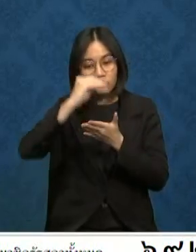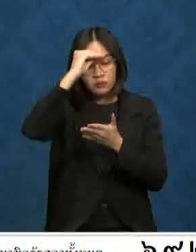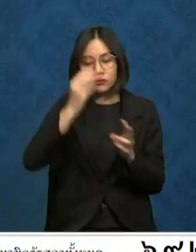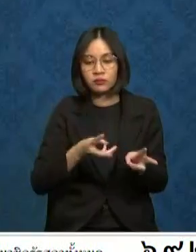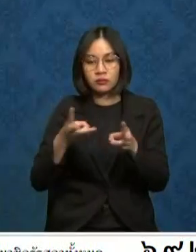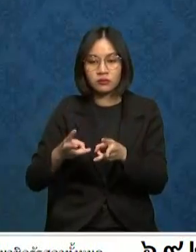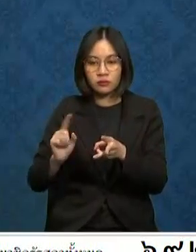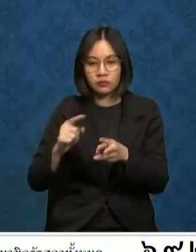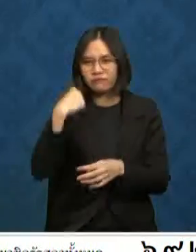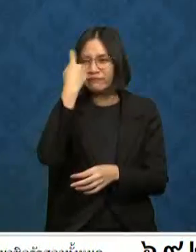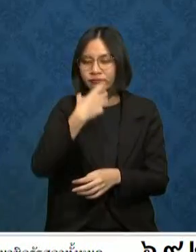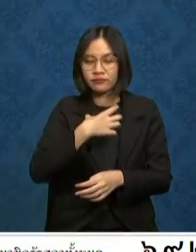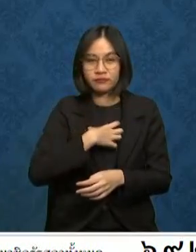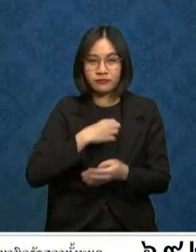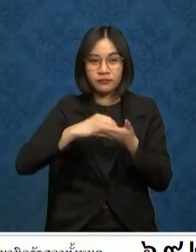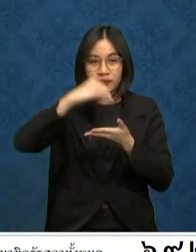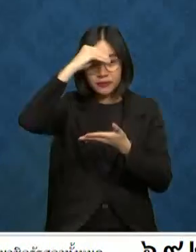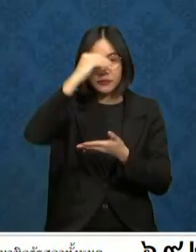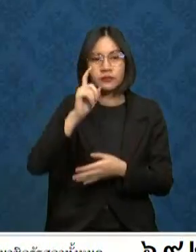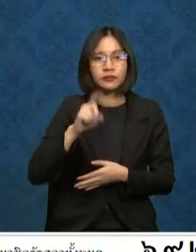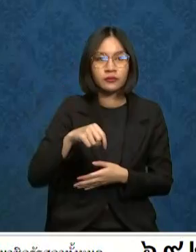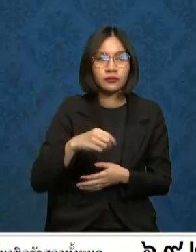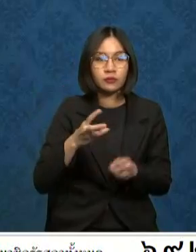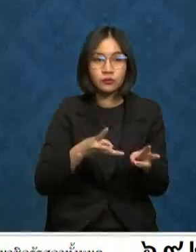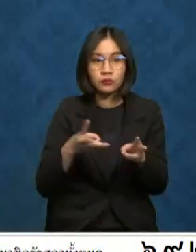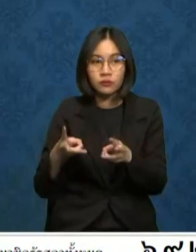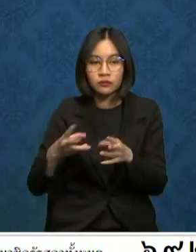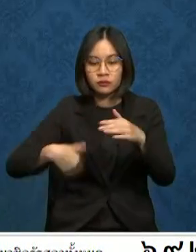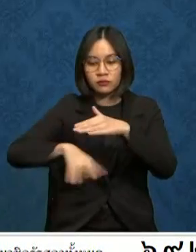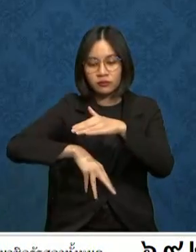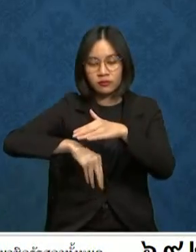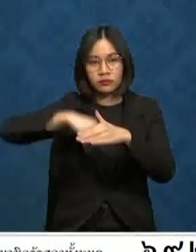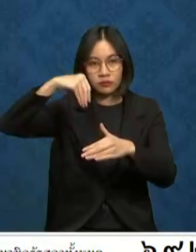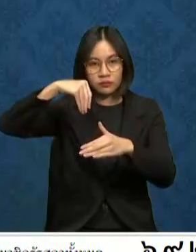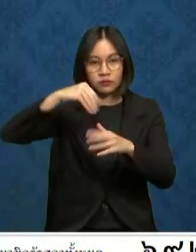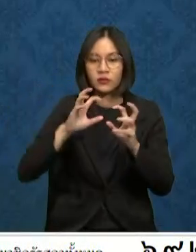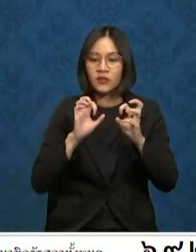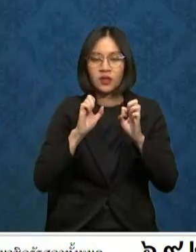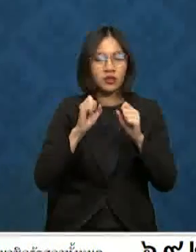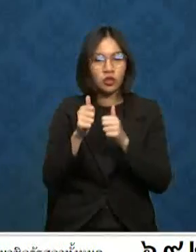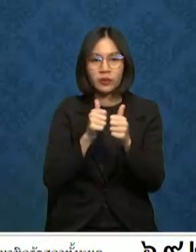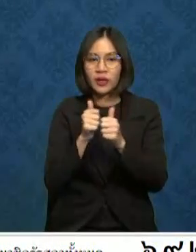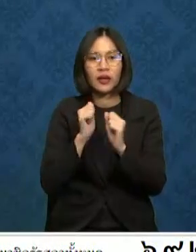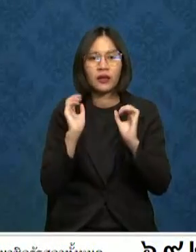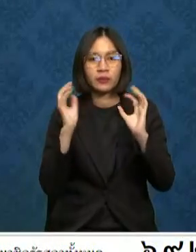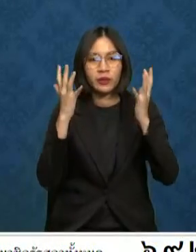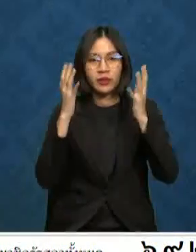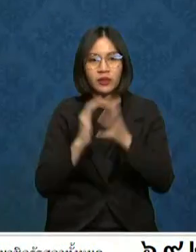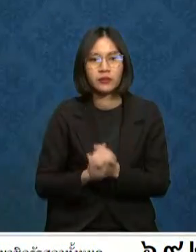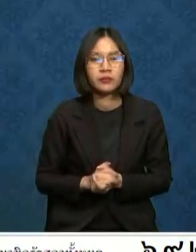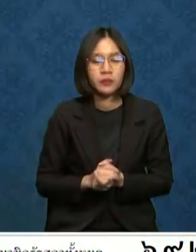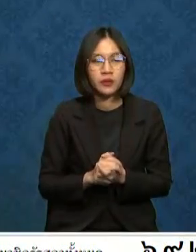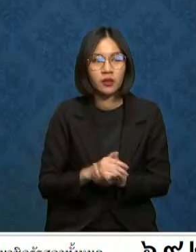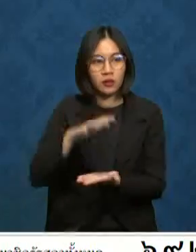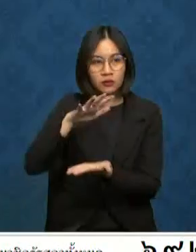เด็กนักเรียนที่จะมาเรียนที่นี่ต้องใช้วิธีการจับฉลากครับไม่มีการสอบการแข่งขันเข้าเรียนนะครับ